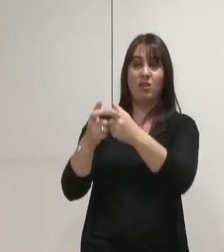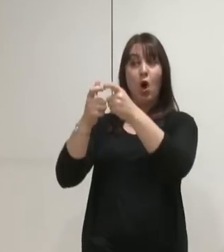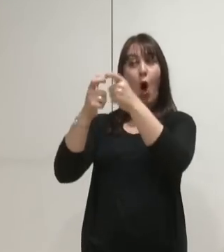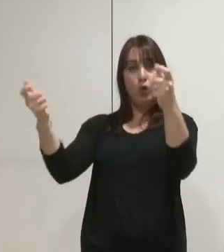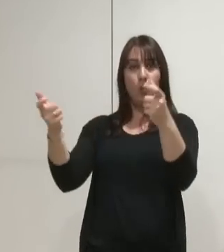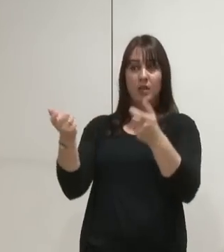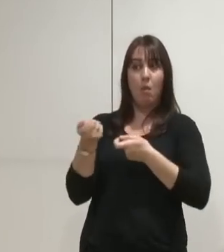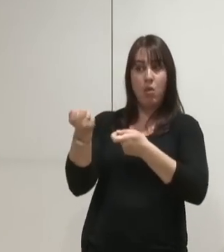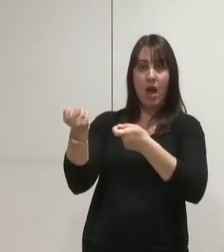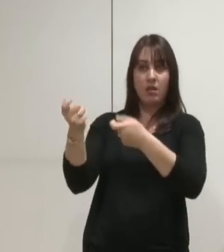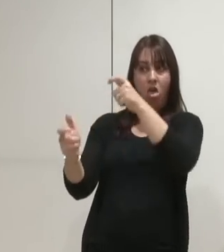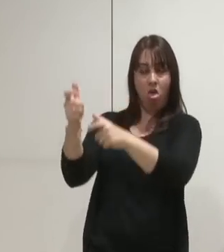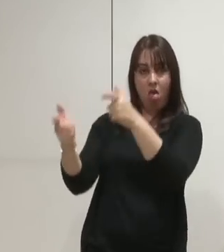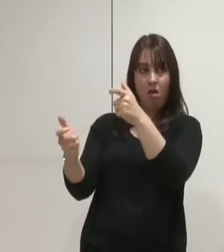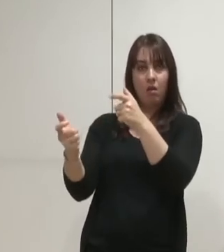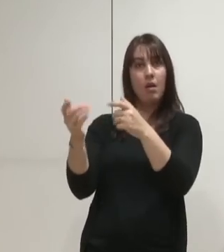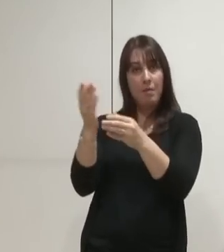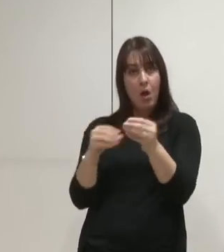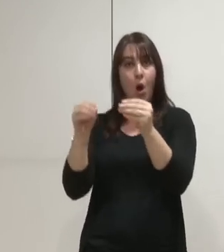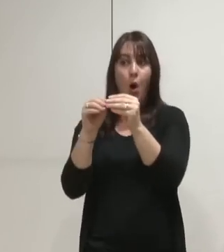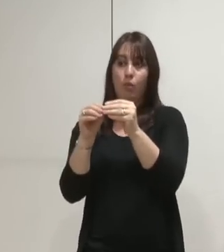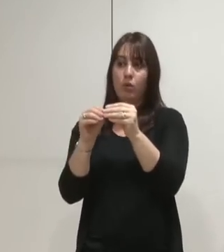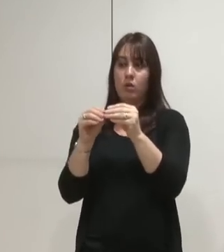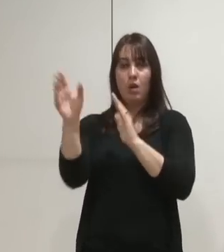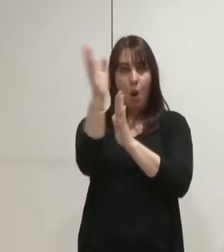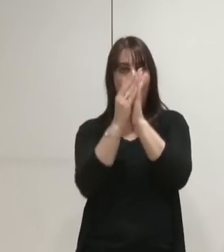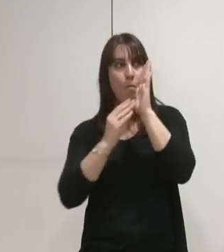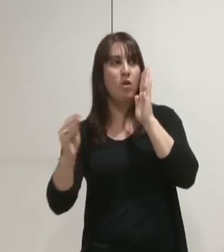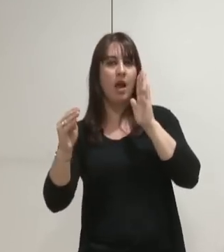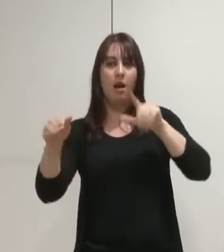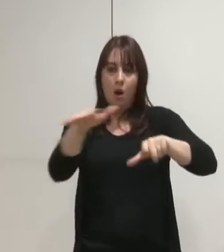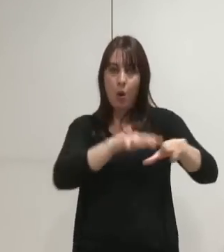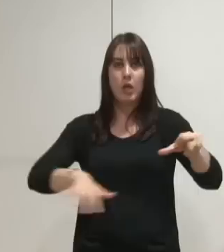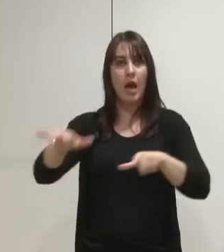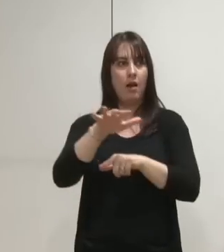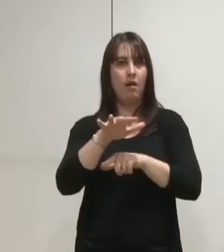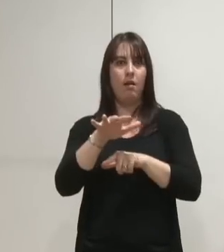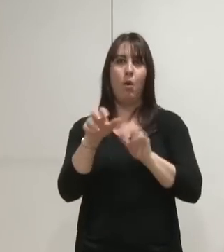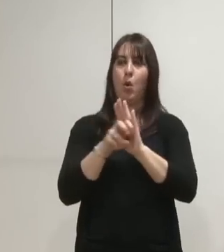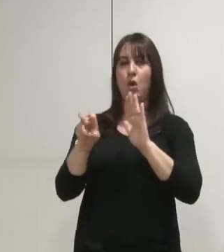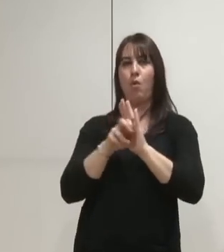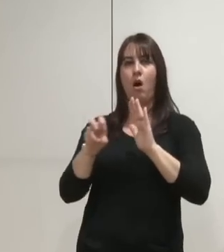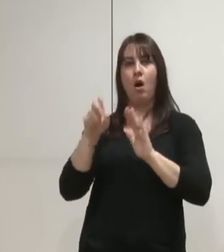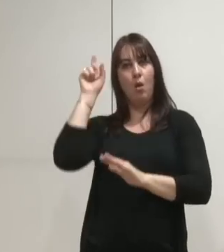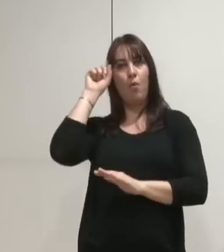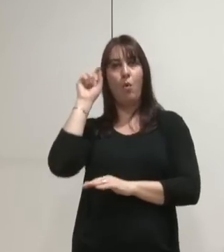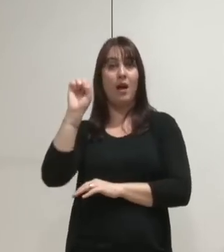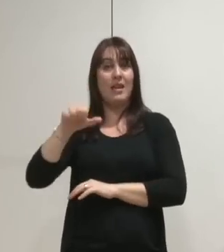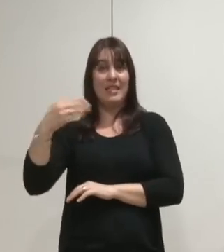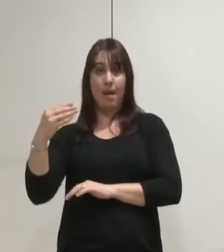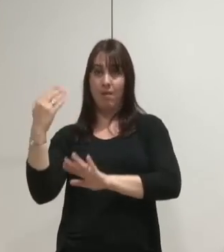l'entreprise mais aussi le modèle local d'énergéticien grenoblois la SEM est ce qu'elle a permis de faire jusqu'à